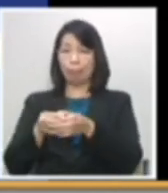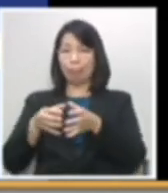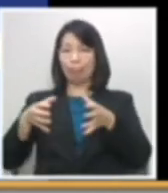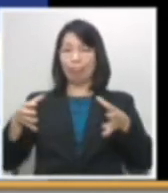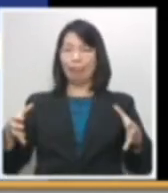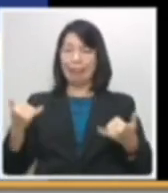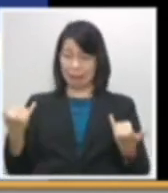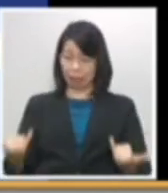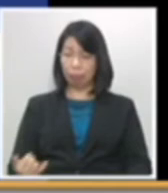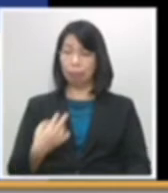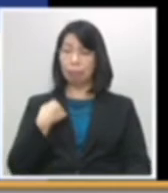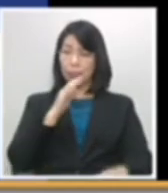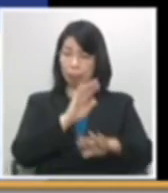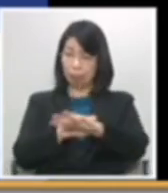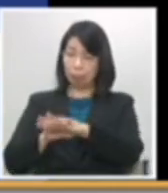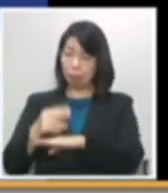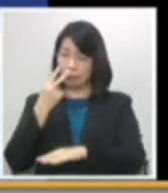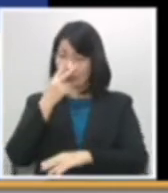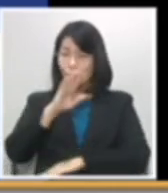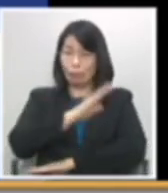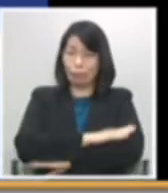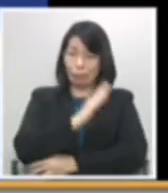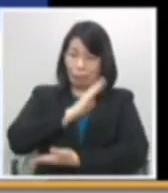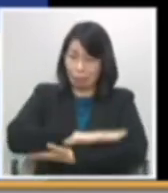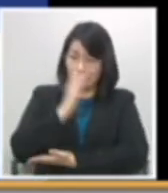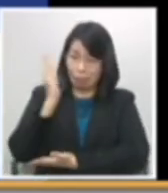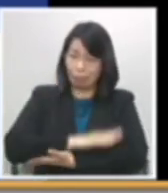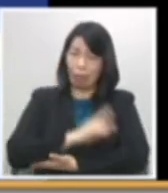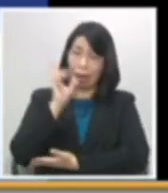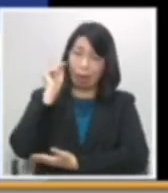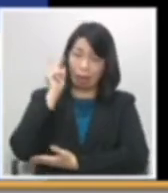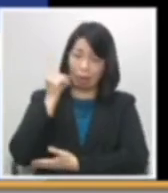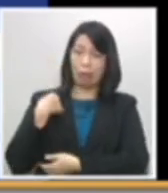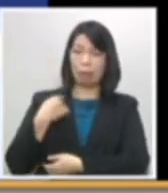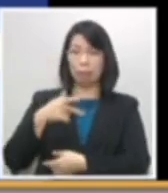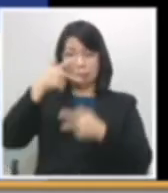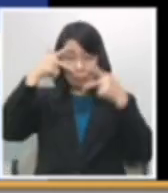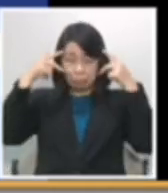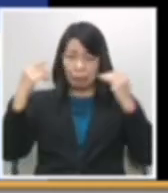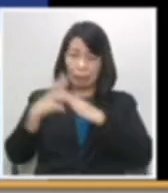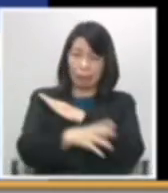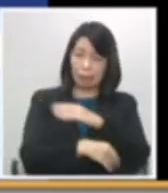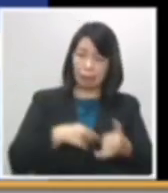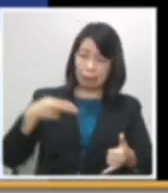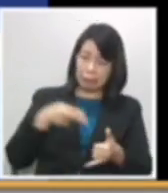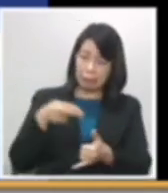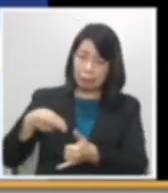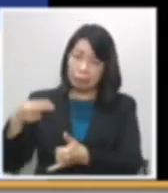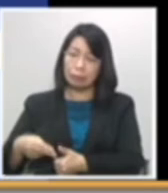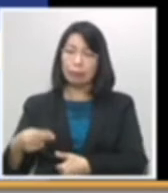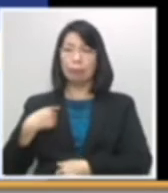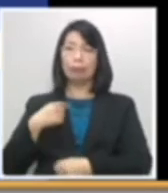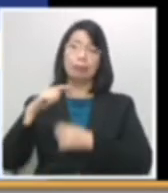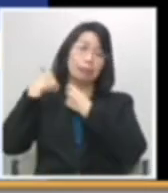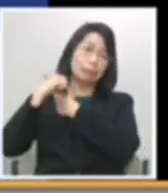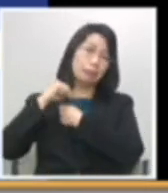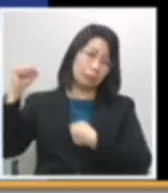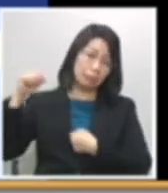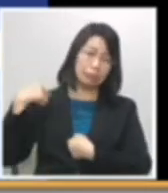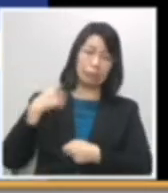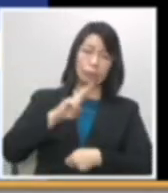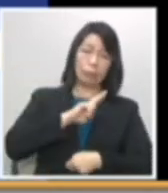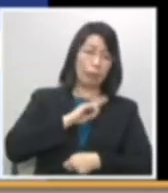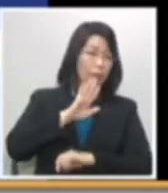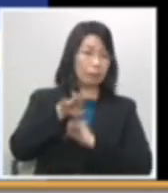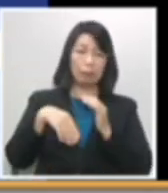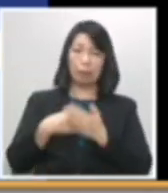ญญาณไม่ว่าจะเป็นคดีลักวิ่งชิงปล้นฆ่าตัวตายรายวันเป็นผลมาจากพิษเศรษฐกิจทั้งสิ้น